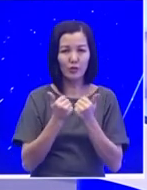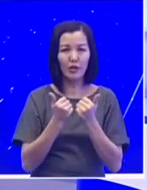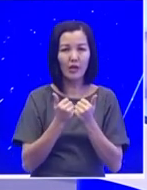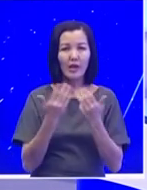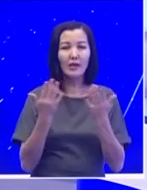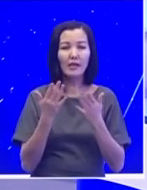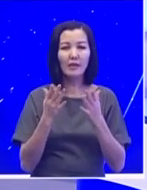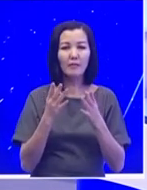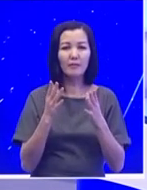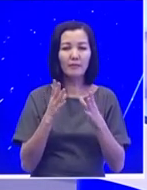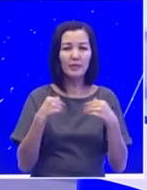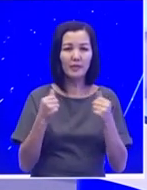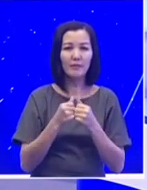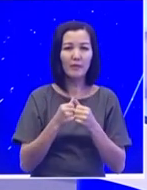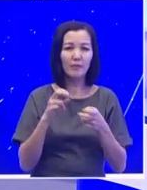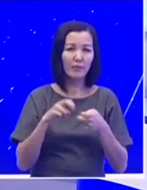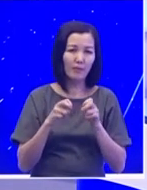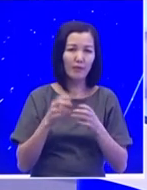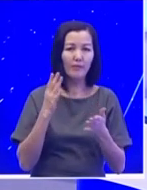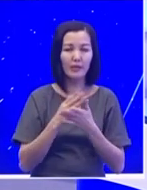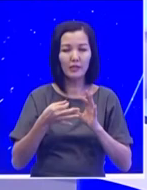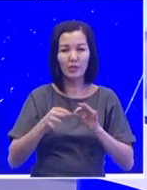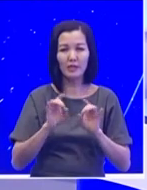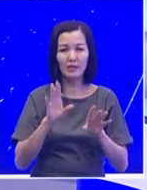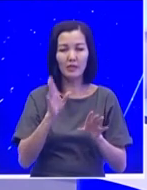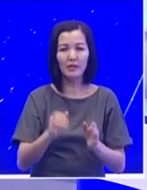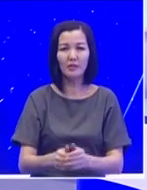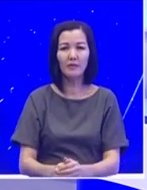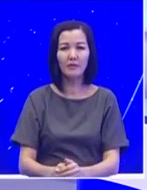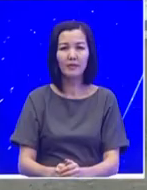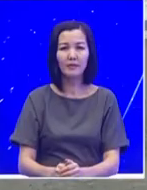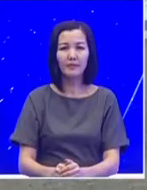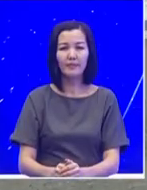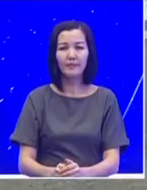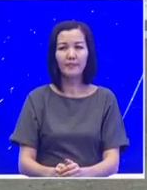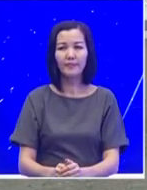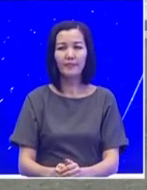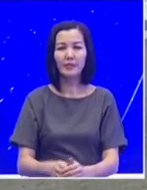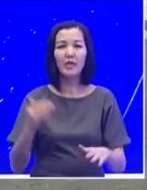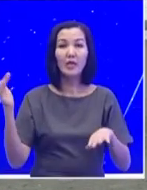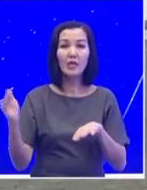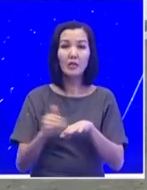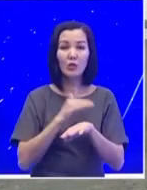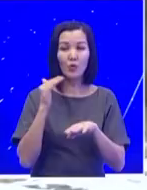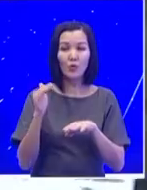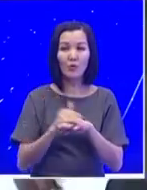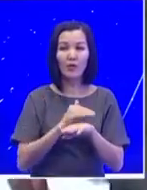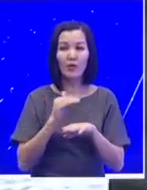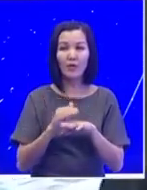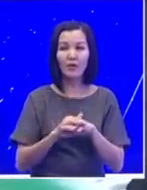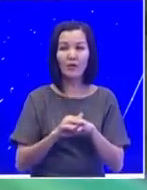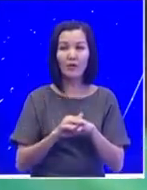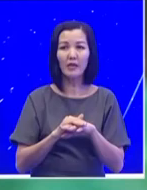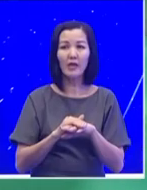семьям, воспитывающим близняшек, узнаем из репортажа нашей съемочной группы. Из добрых побуждений оградить потомство от